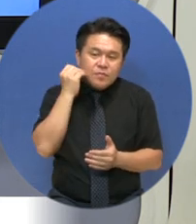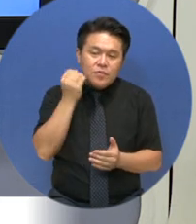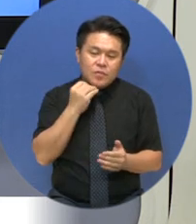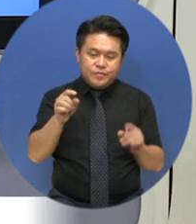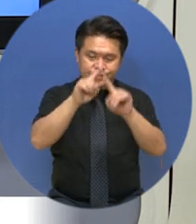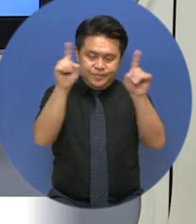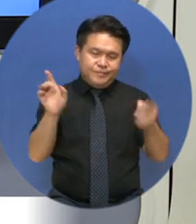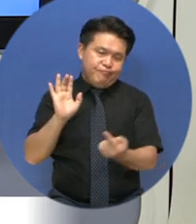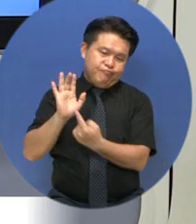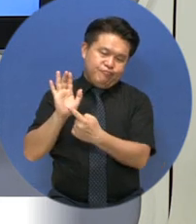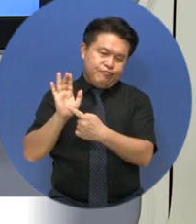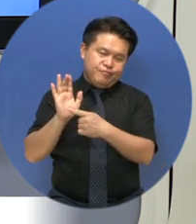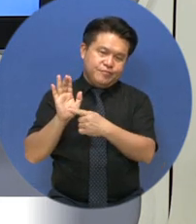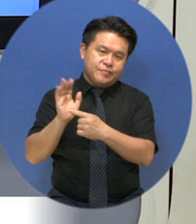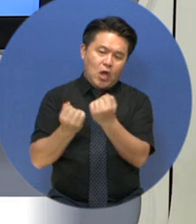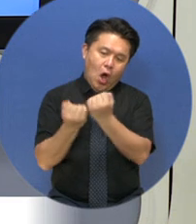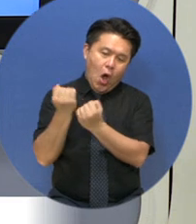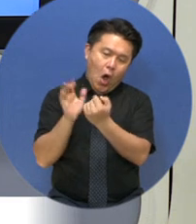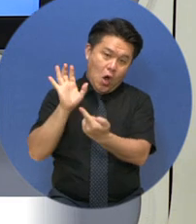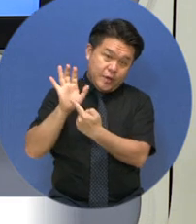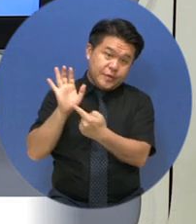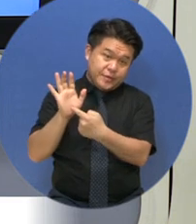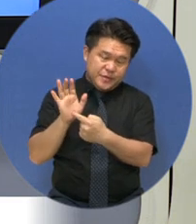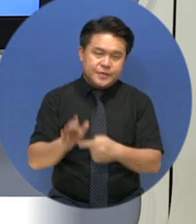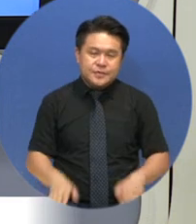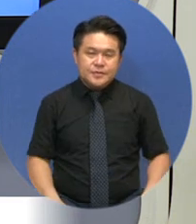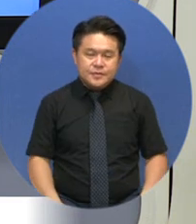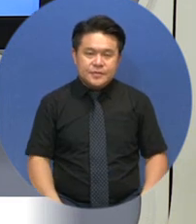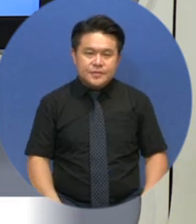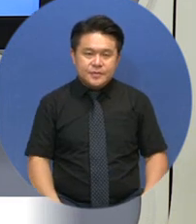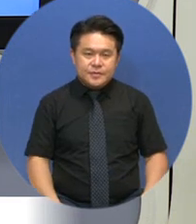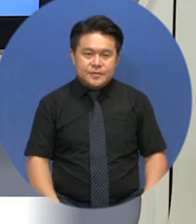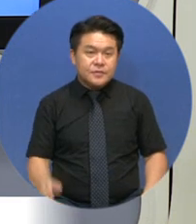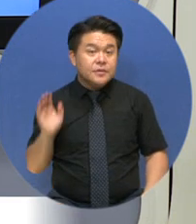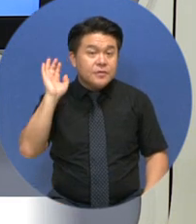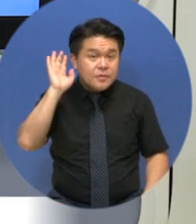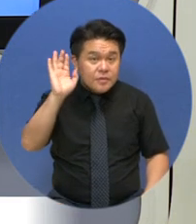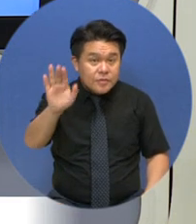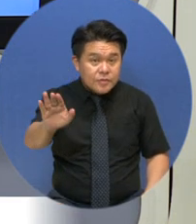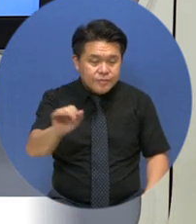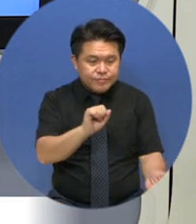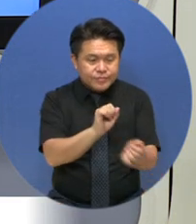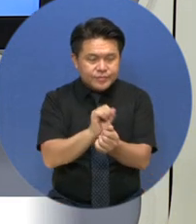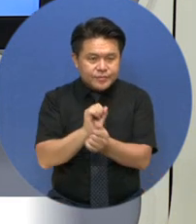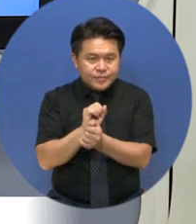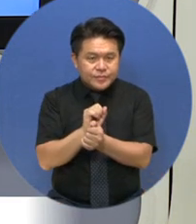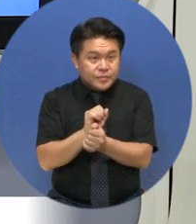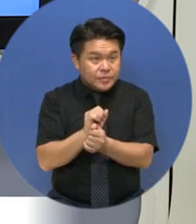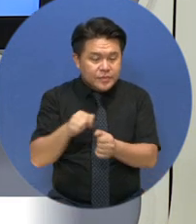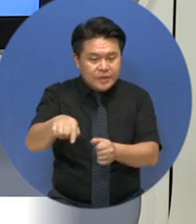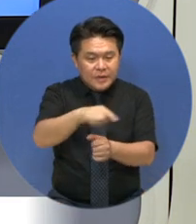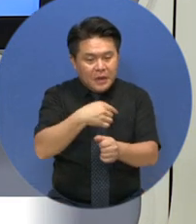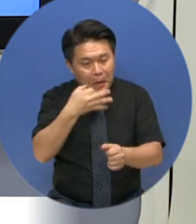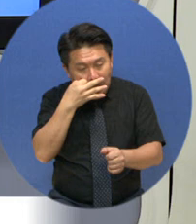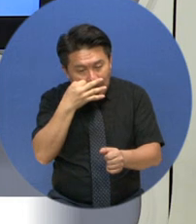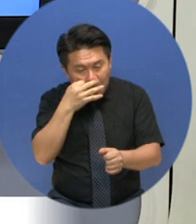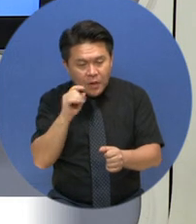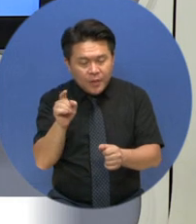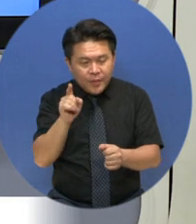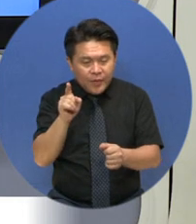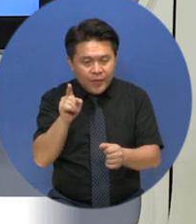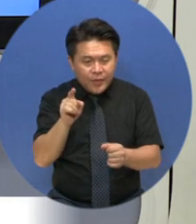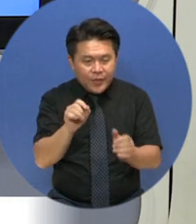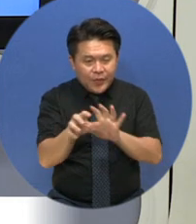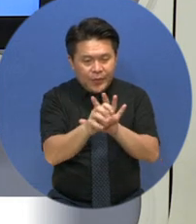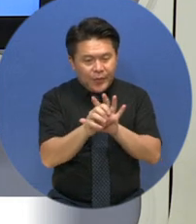등을 통해 사전 안내할 예정입니다 문체부는 향후 방역 상황이 안정화 될 경우 사업을 제 추진 할